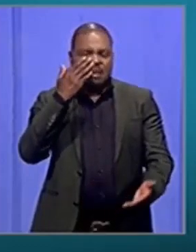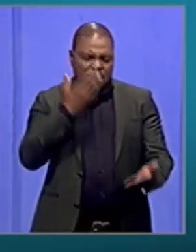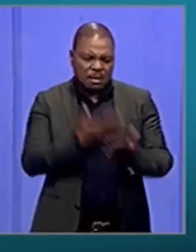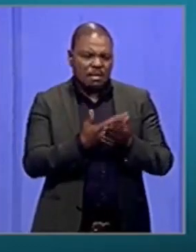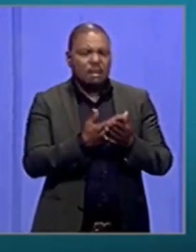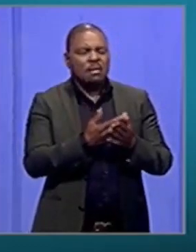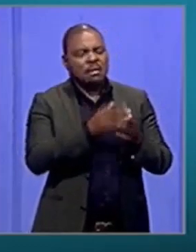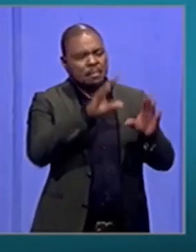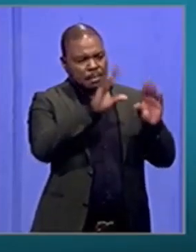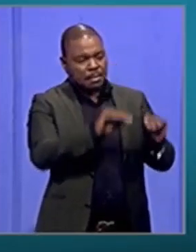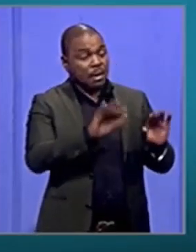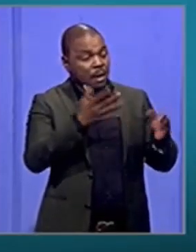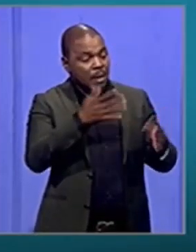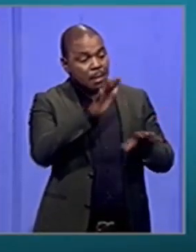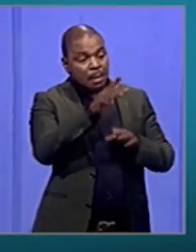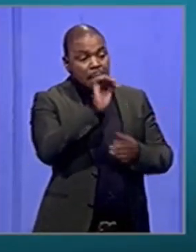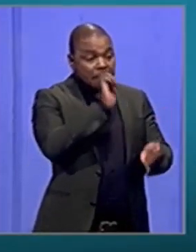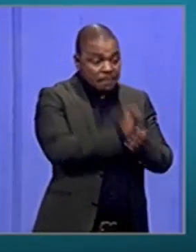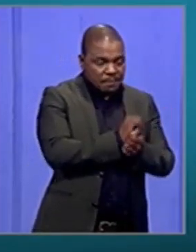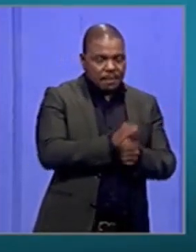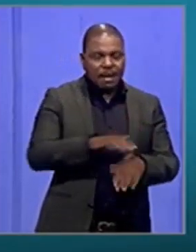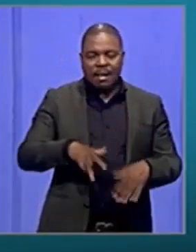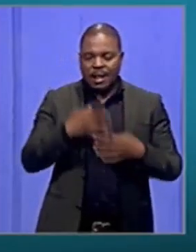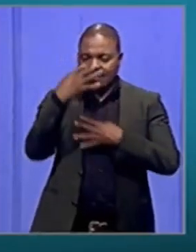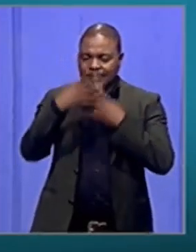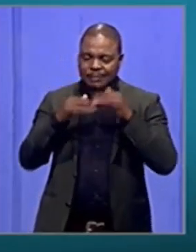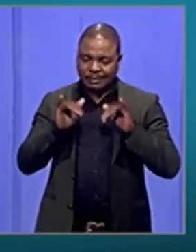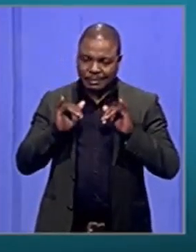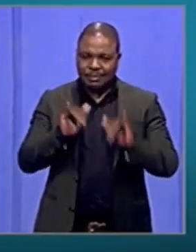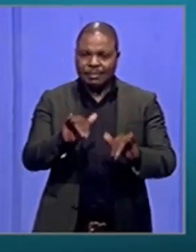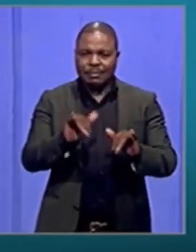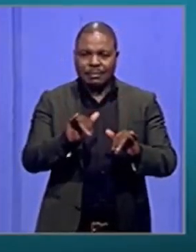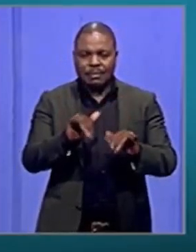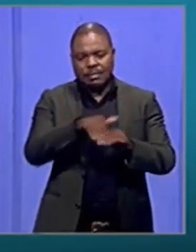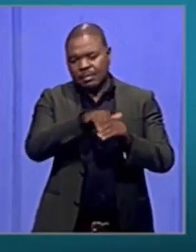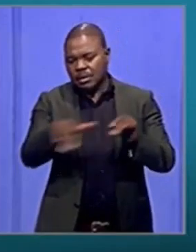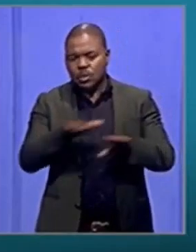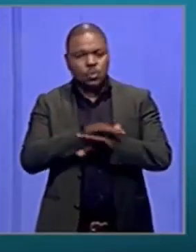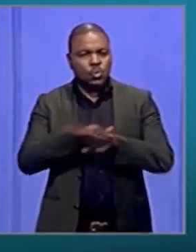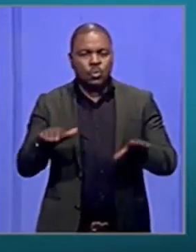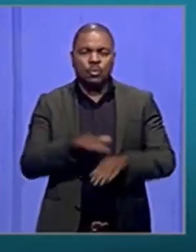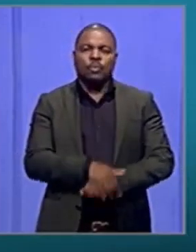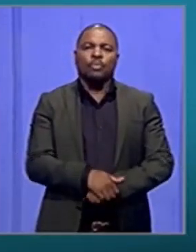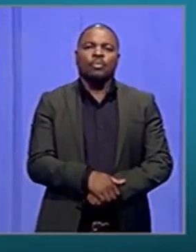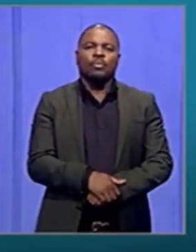ka go atlholela babolai botshelo jwa bone botlhe kwa kgolegelong ba sa fiwe le beili.